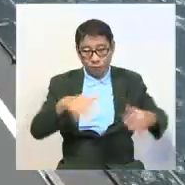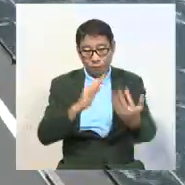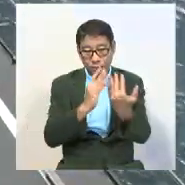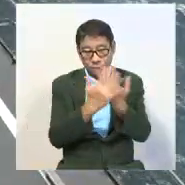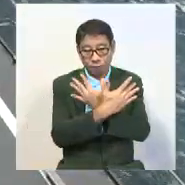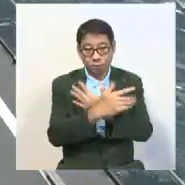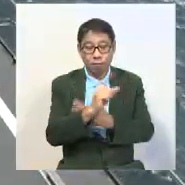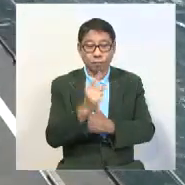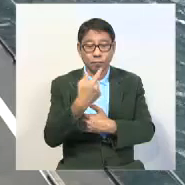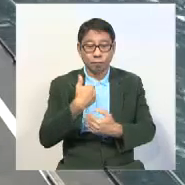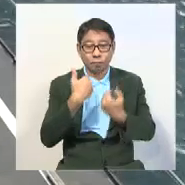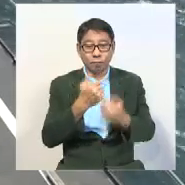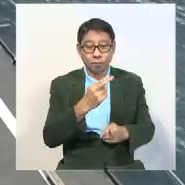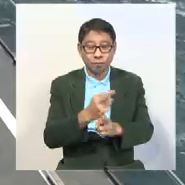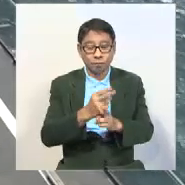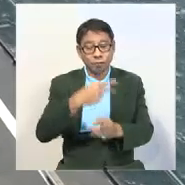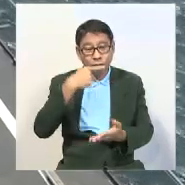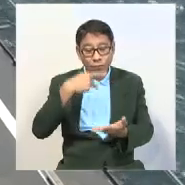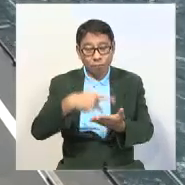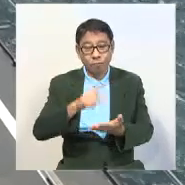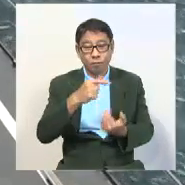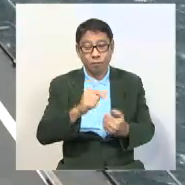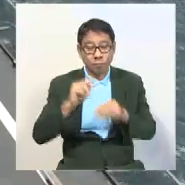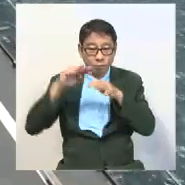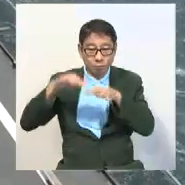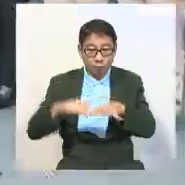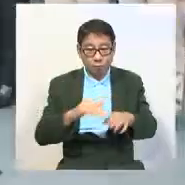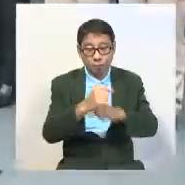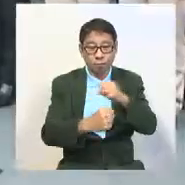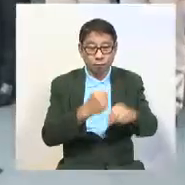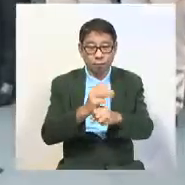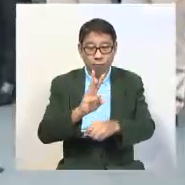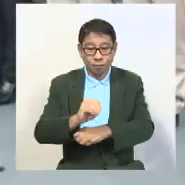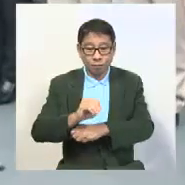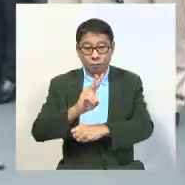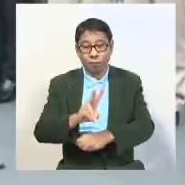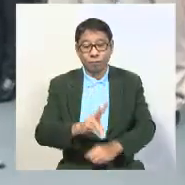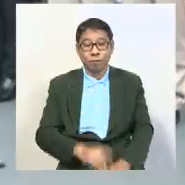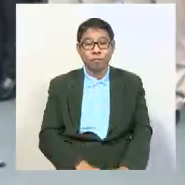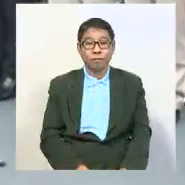ใต้พระราชบัญญัติการรักษาผลประโยชน์ของชาติทางทะเลพุทธศักราช2562ค่ะ